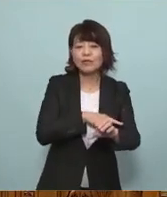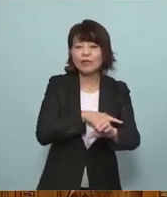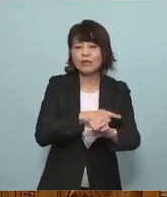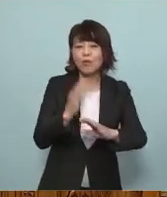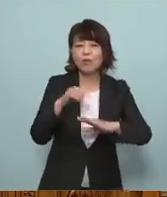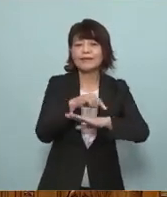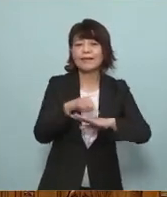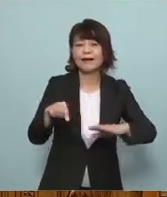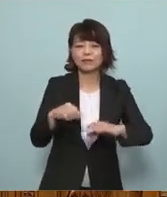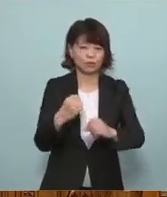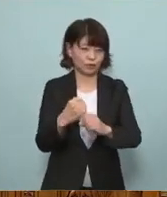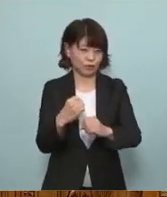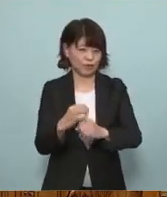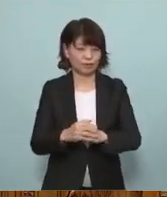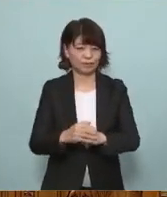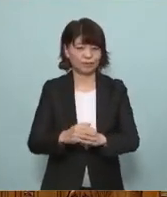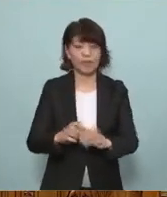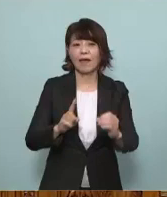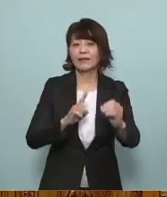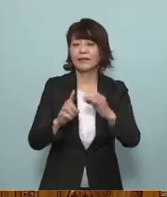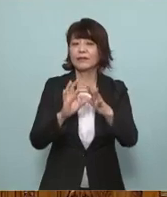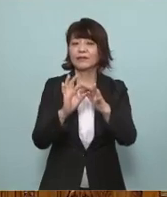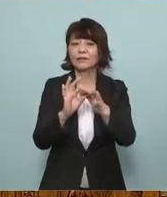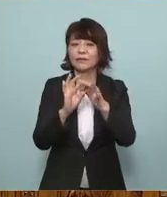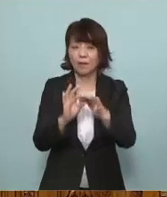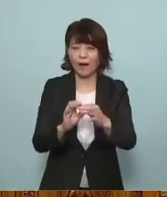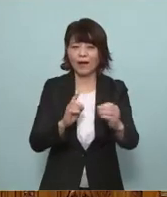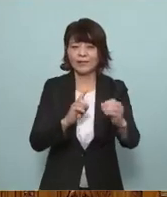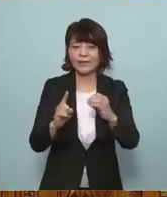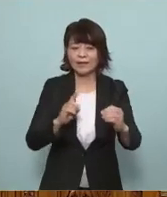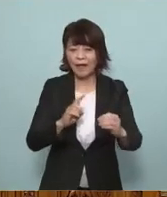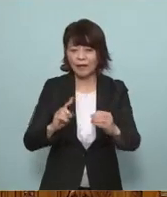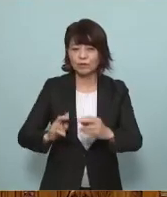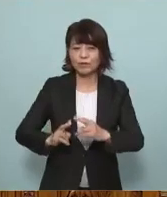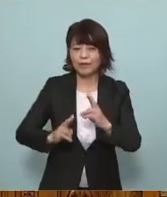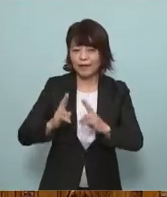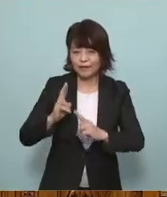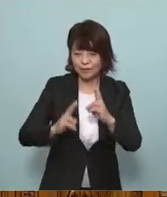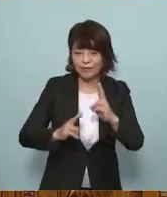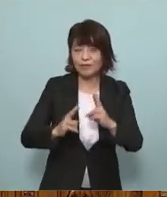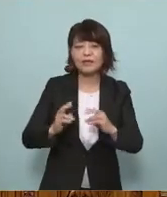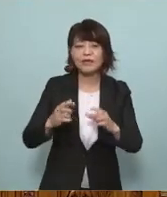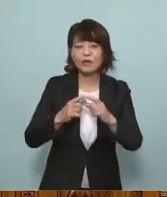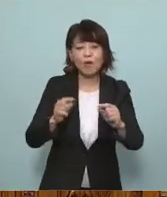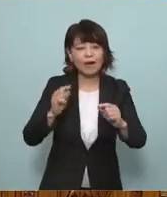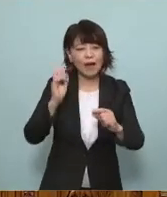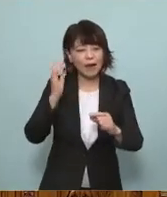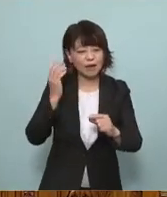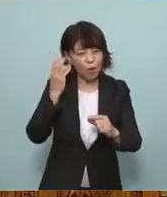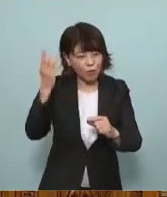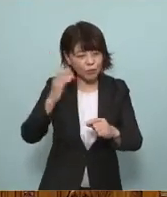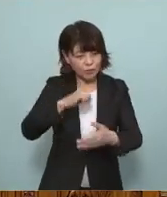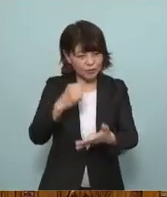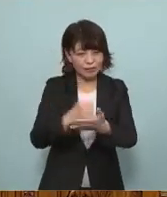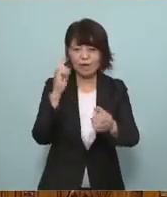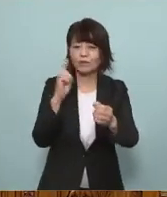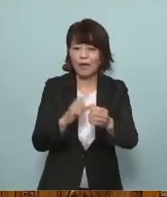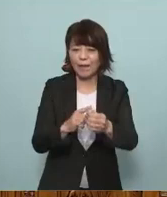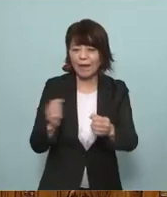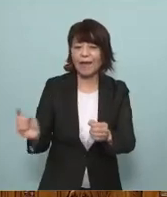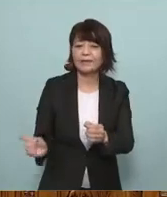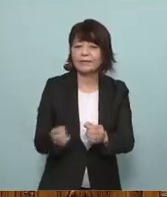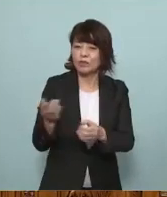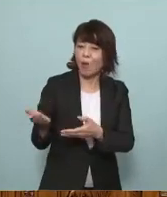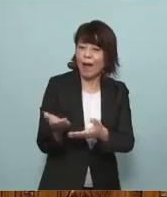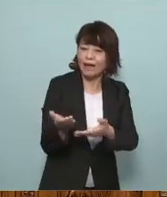ります。デジタルについては、デジタル田園都市国家構想の実現に向けて、自動配送や自動